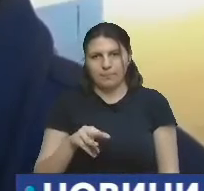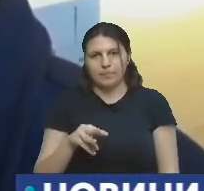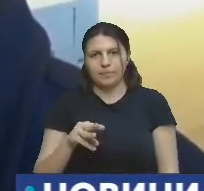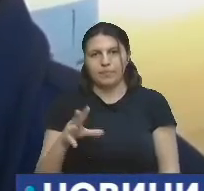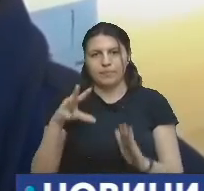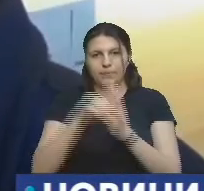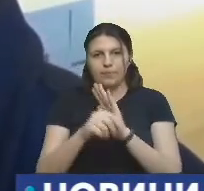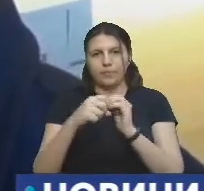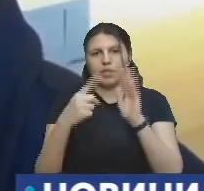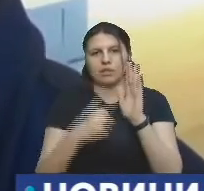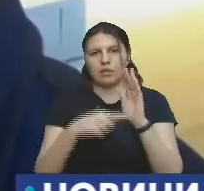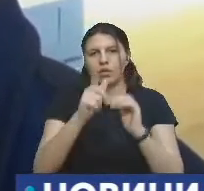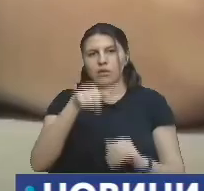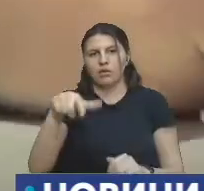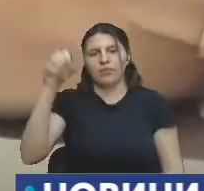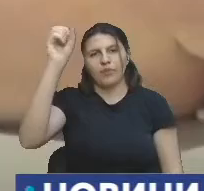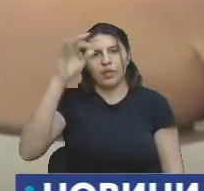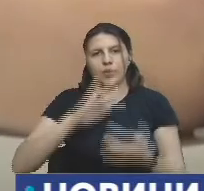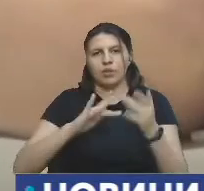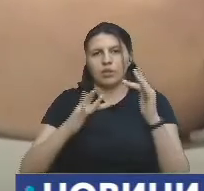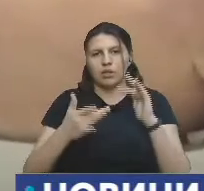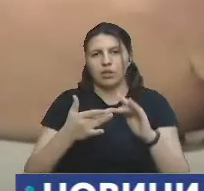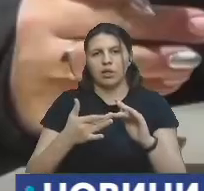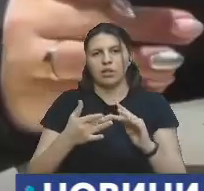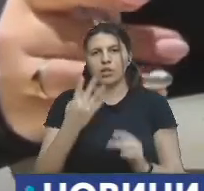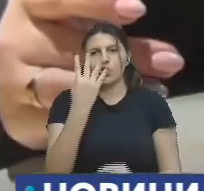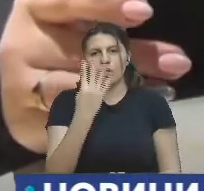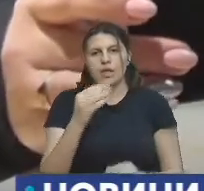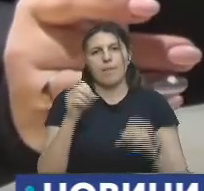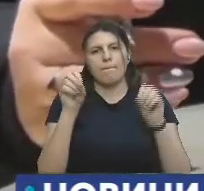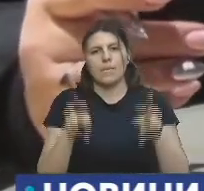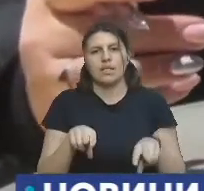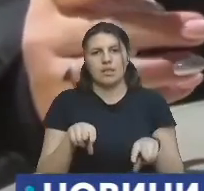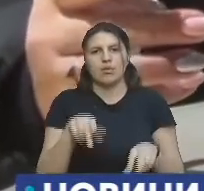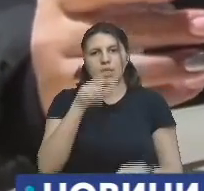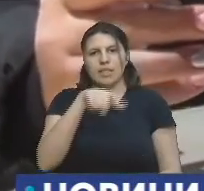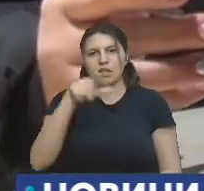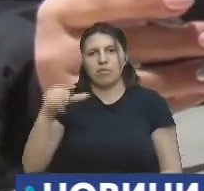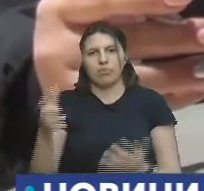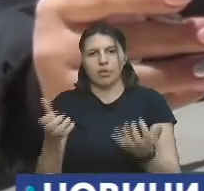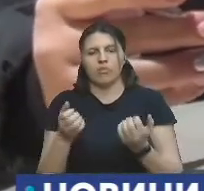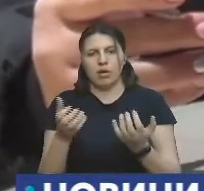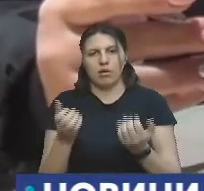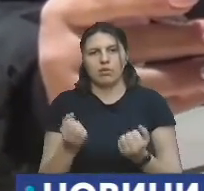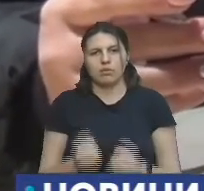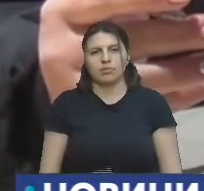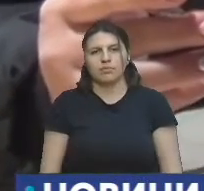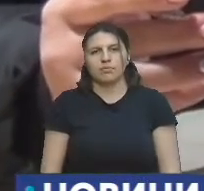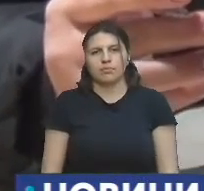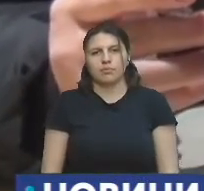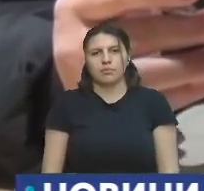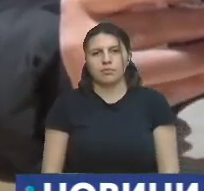людей. Тут є світло, інтернет, приймають відвідувачів 4 фахівці. Обязательный платеж вообще отменяется, потому как